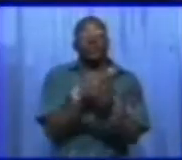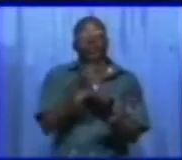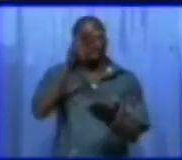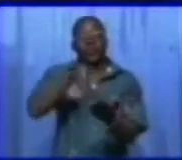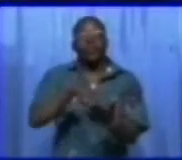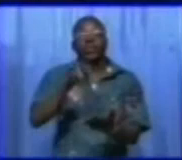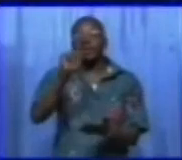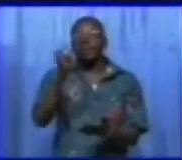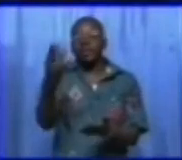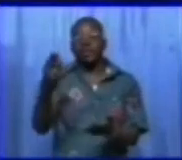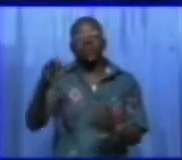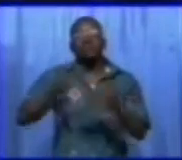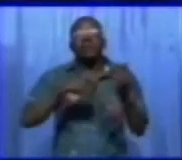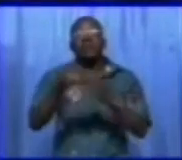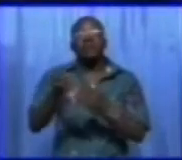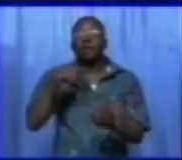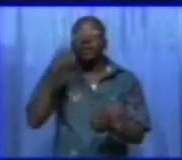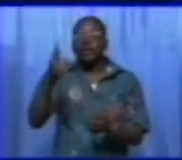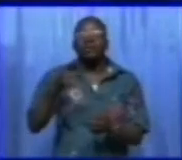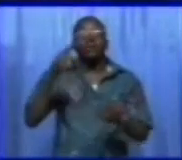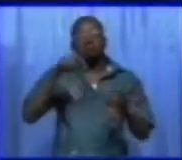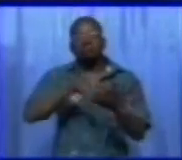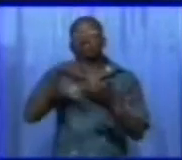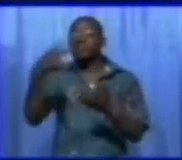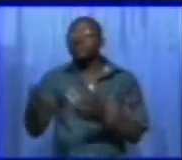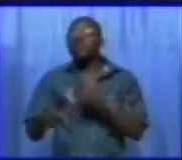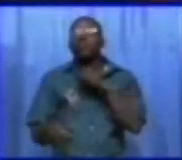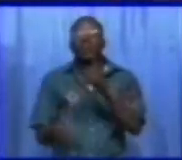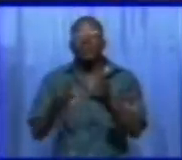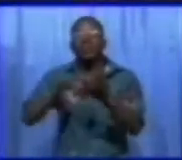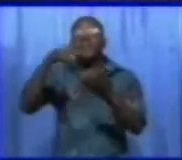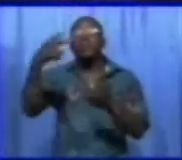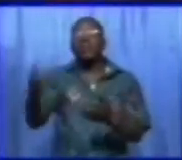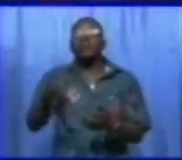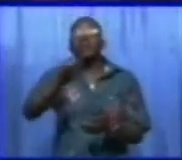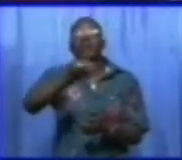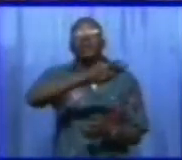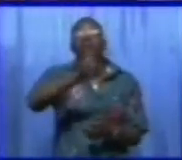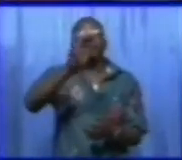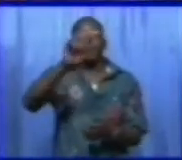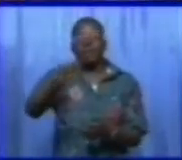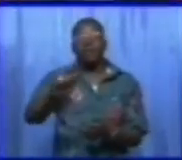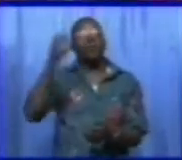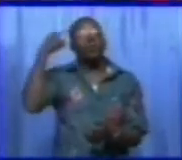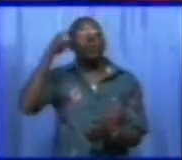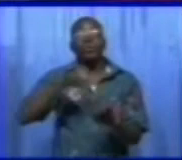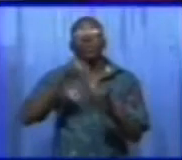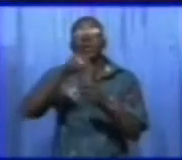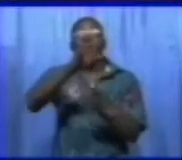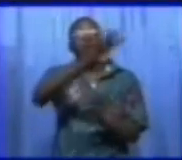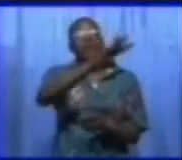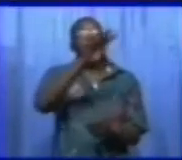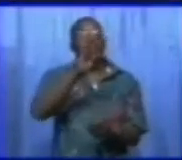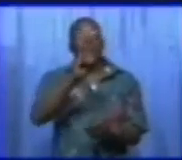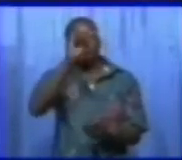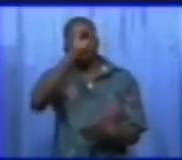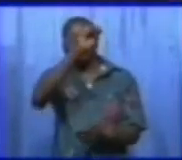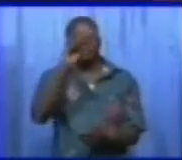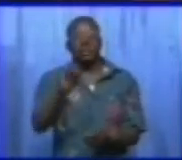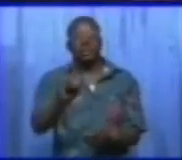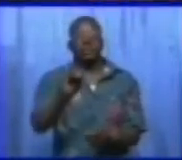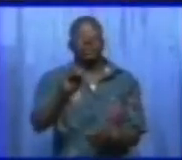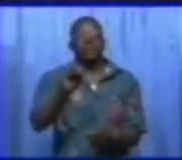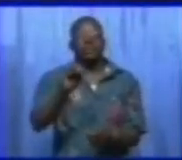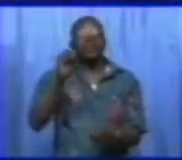2014 afin qu'elles ne soient victimes, par exemple, de la perte de la TVA ou être pénalisées à 50%. C'est